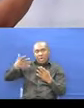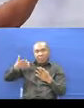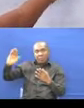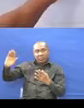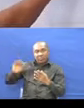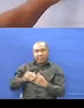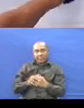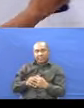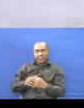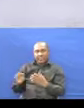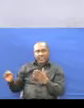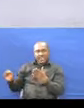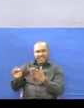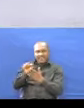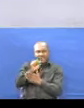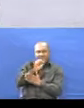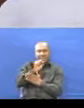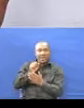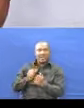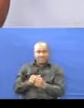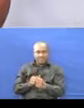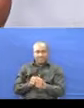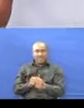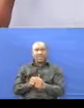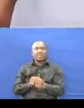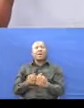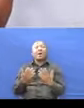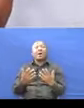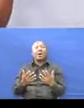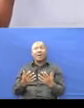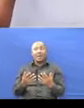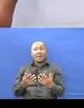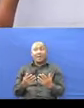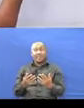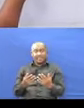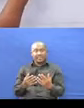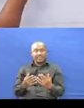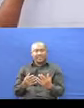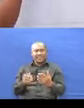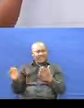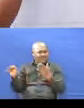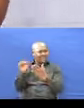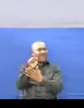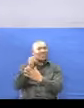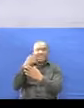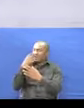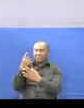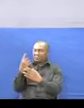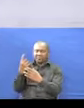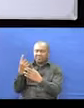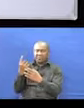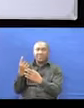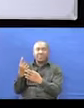Ifute hiyo kabisa isionekane. Aha. Aha. Ifute kabisa isionekane. Vizuri